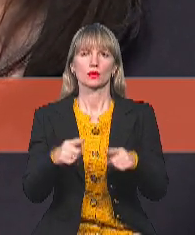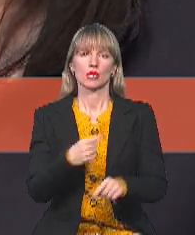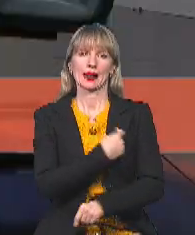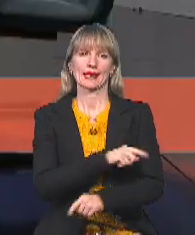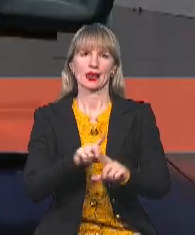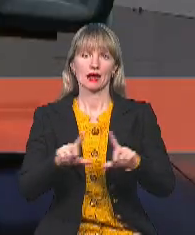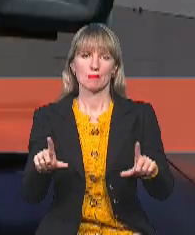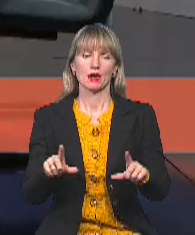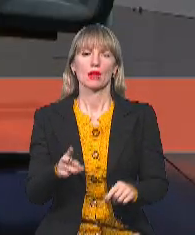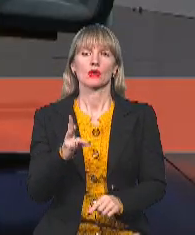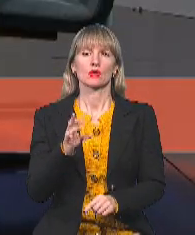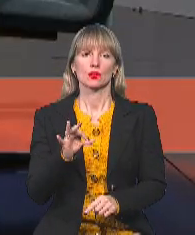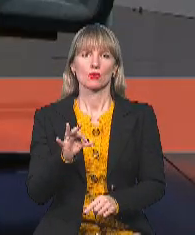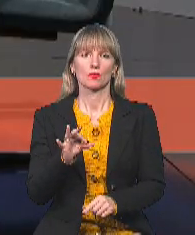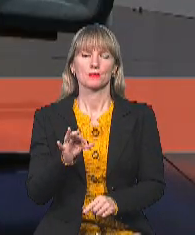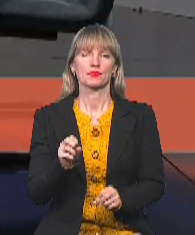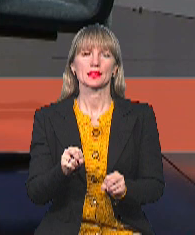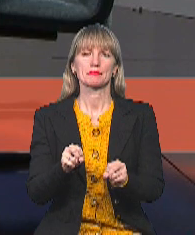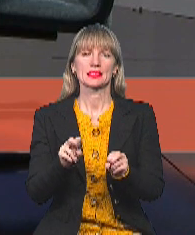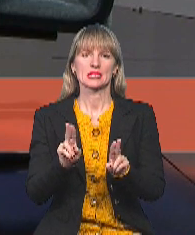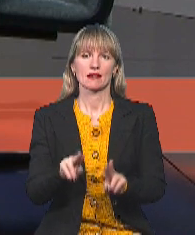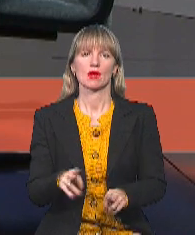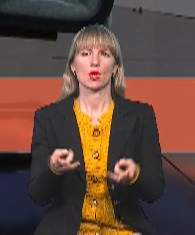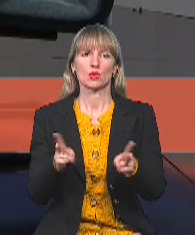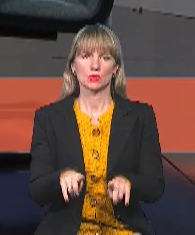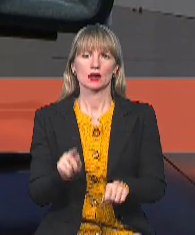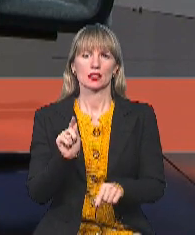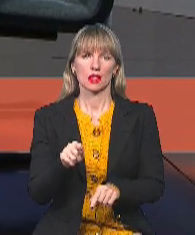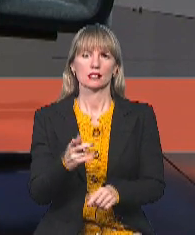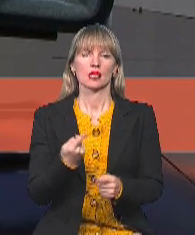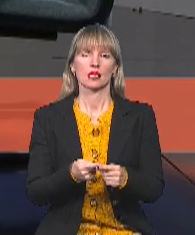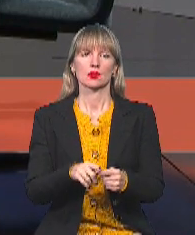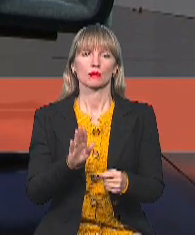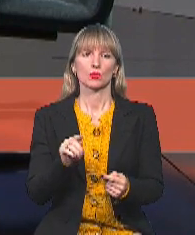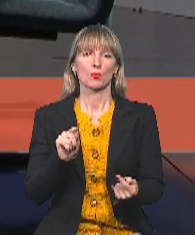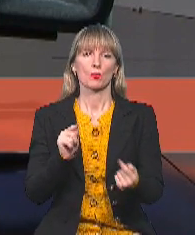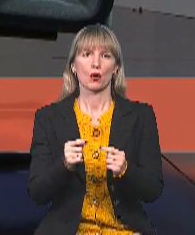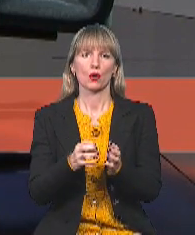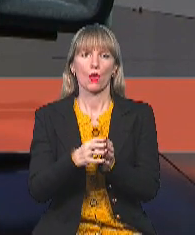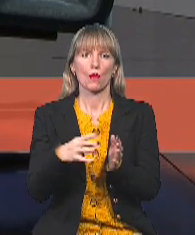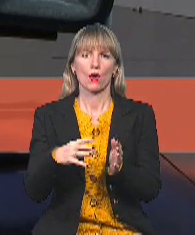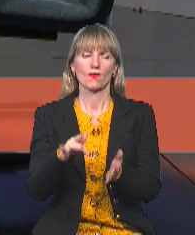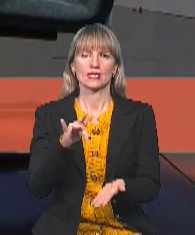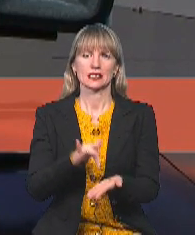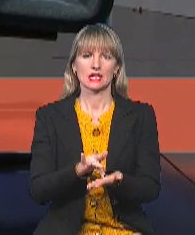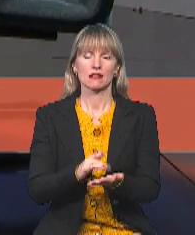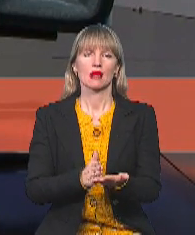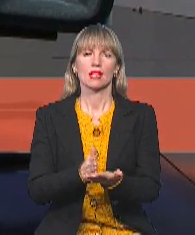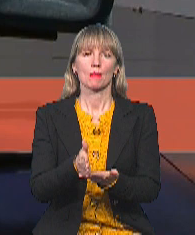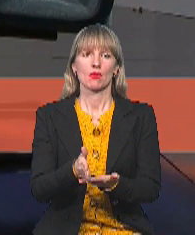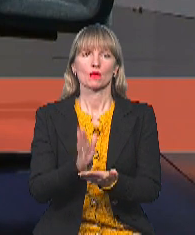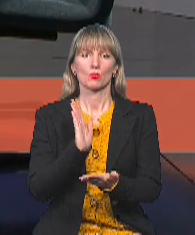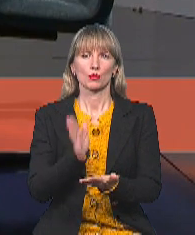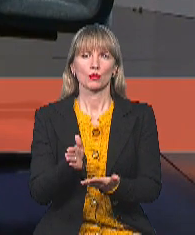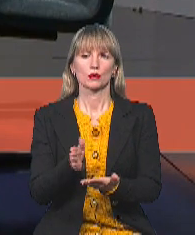клиниками. Вот. Ну, естественно, специфика останется та же, то есть это будет противоопухолевый центр, и направленность